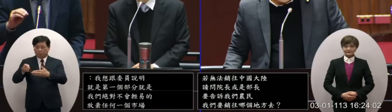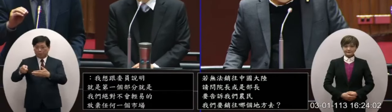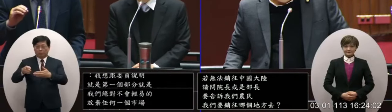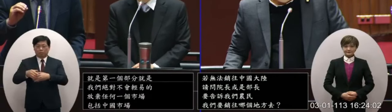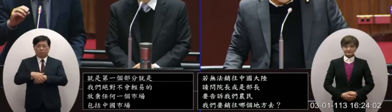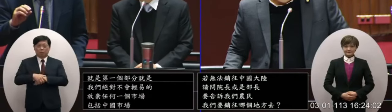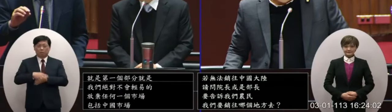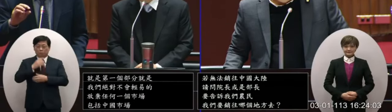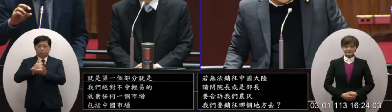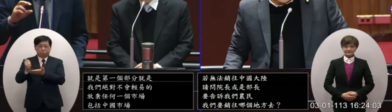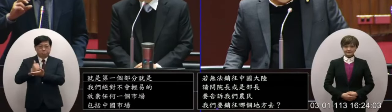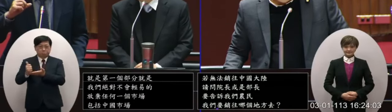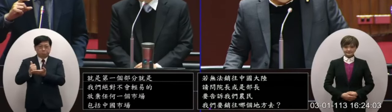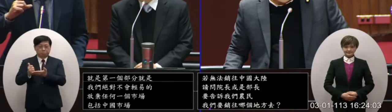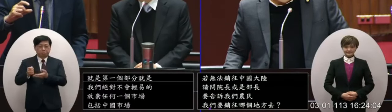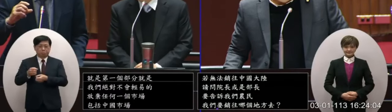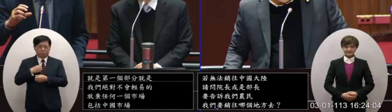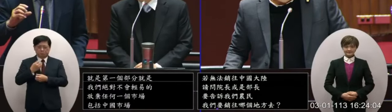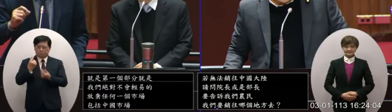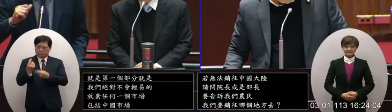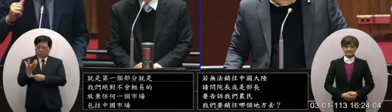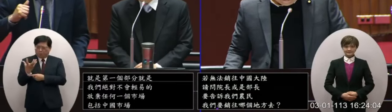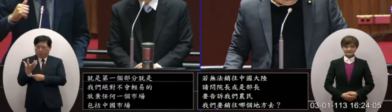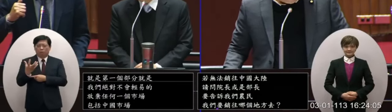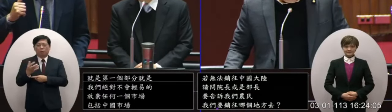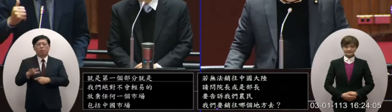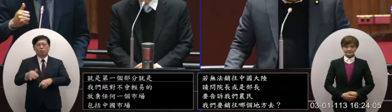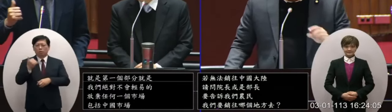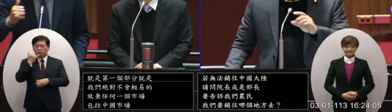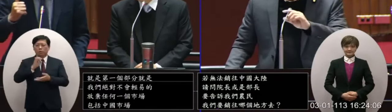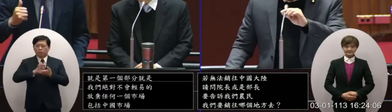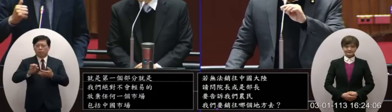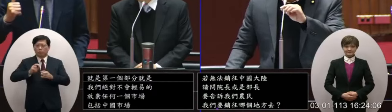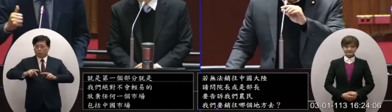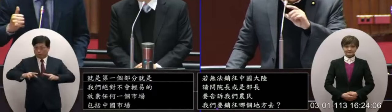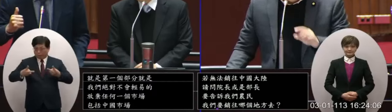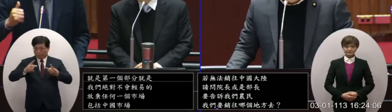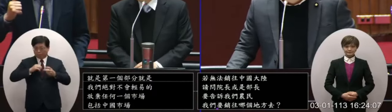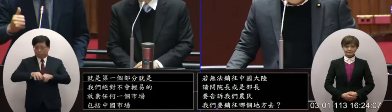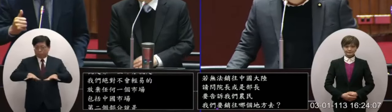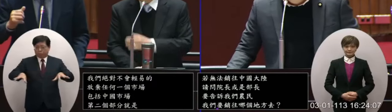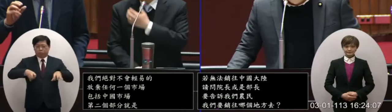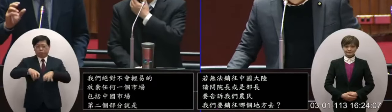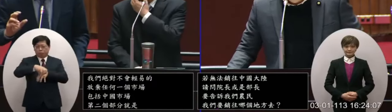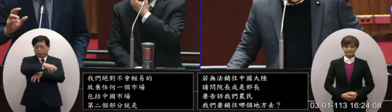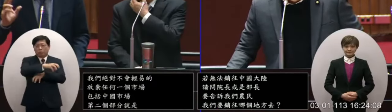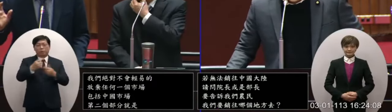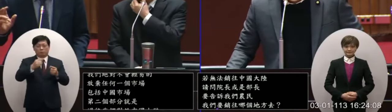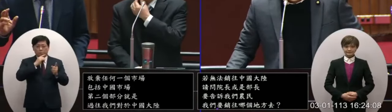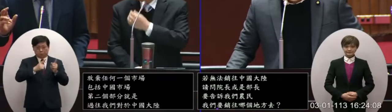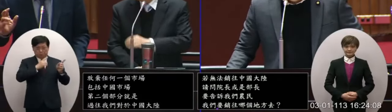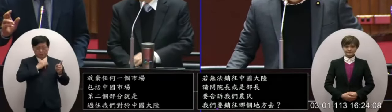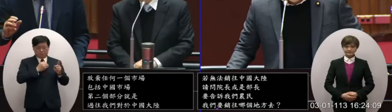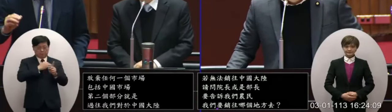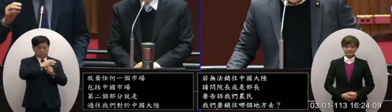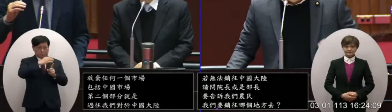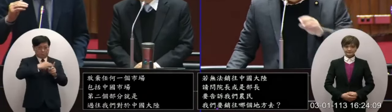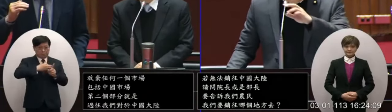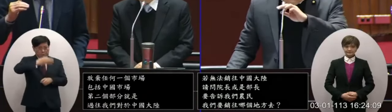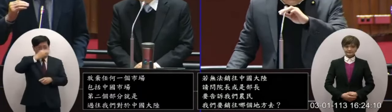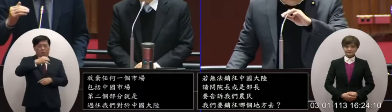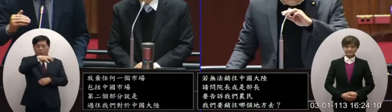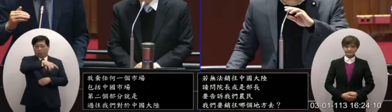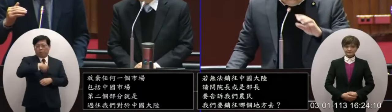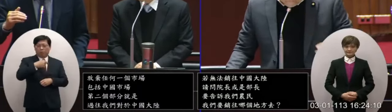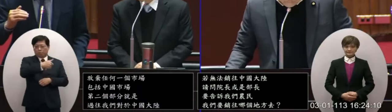陆中国输出的比例比较高的，我们会用分散市场的一个策略，特别是往高端市场的部分。哦，所